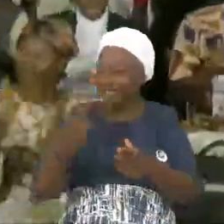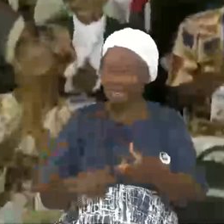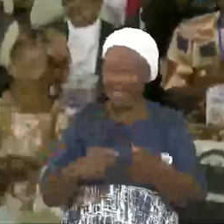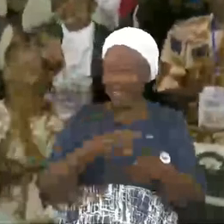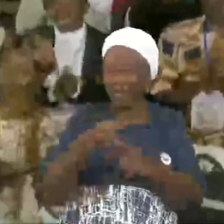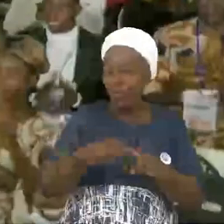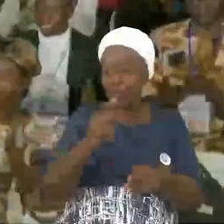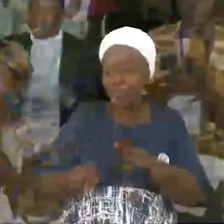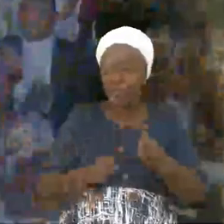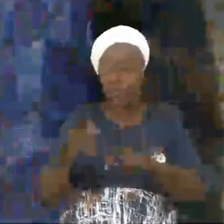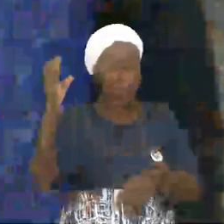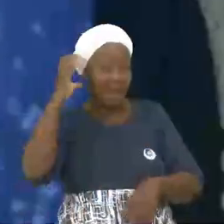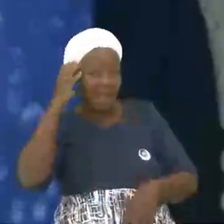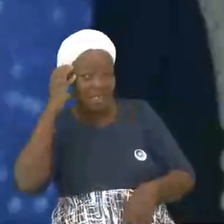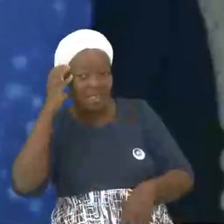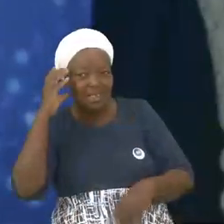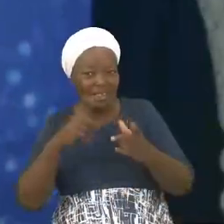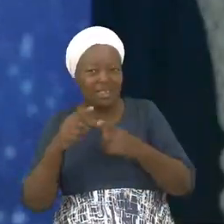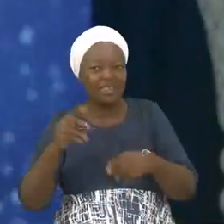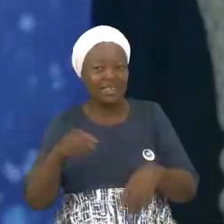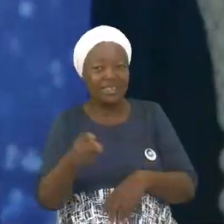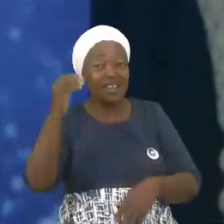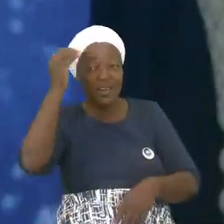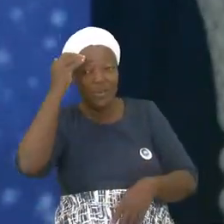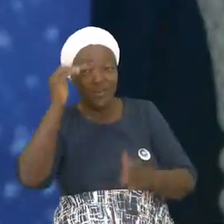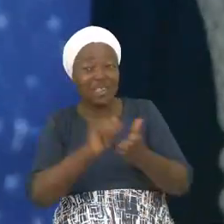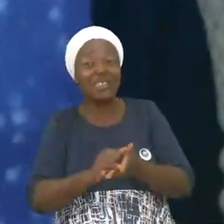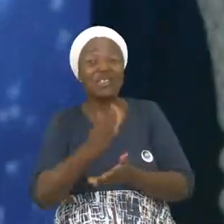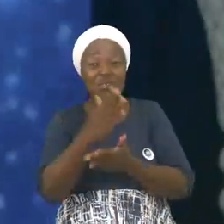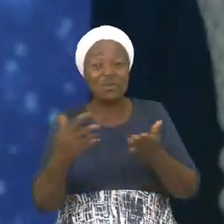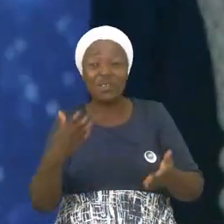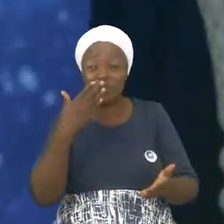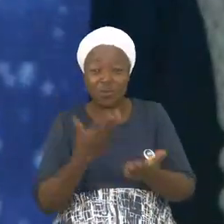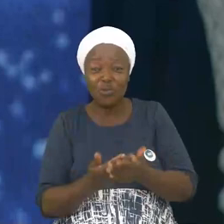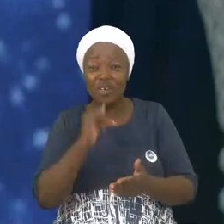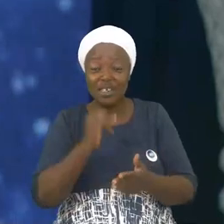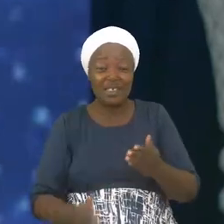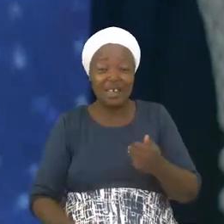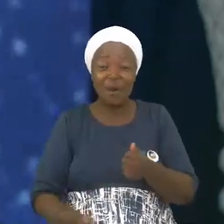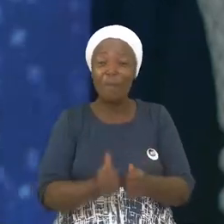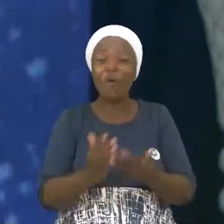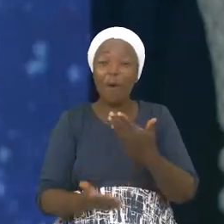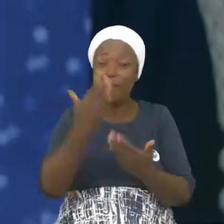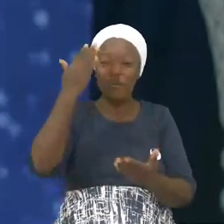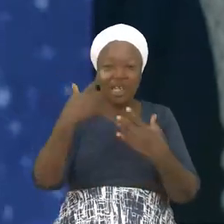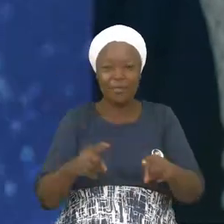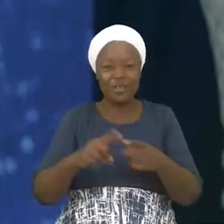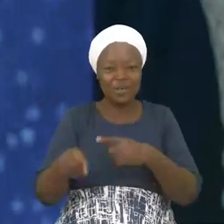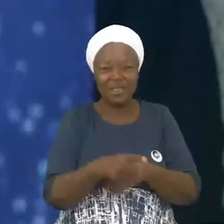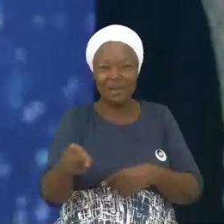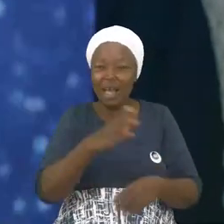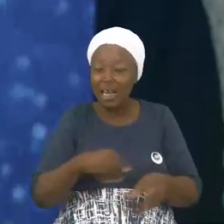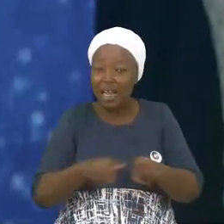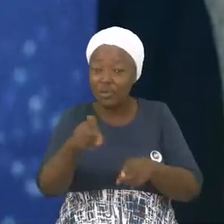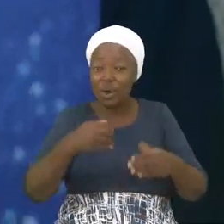Elle a donné le témoignage. Après, quand les gens ont entendu, ils ont compris que quelque chose de